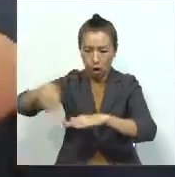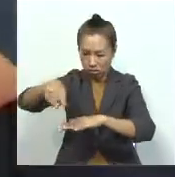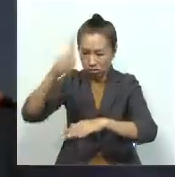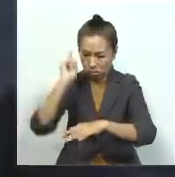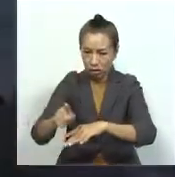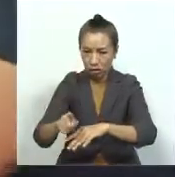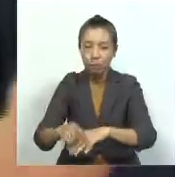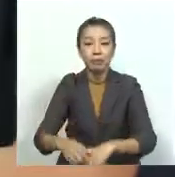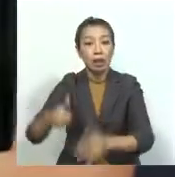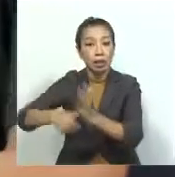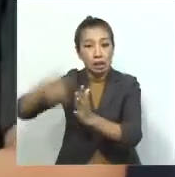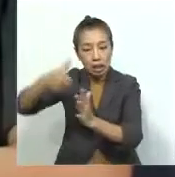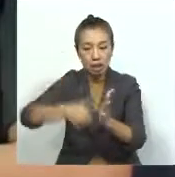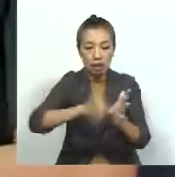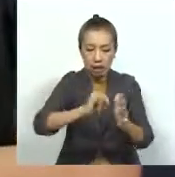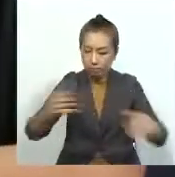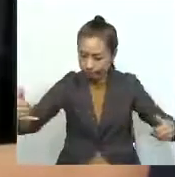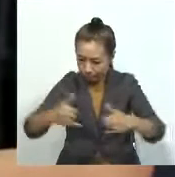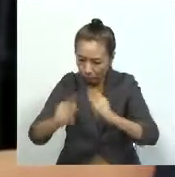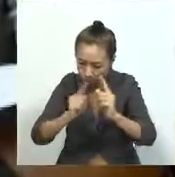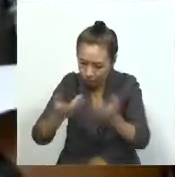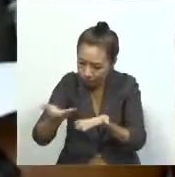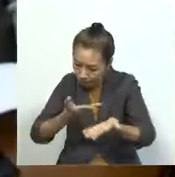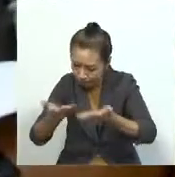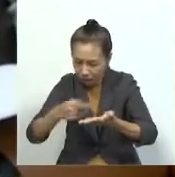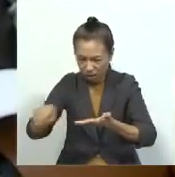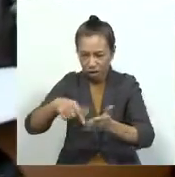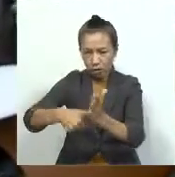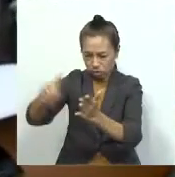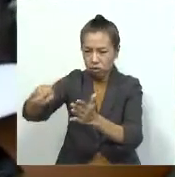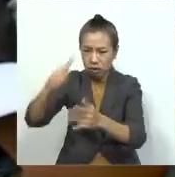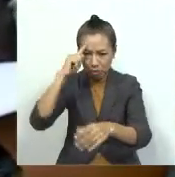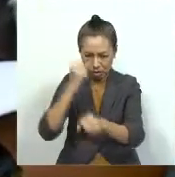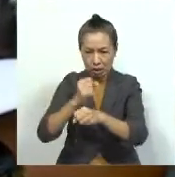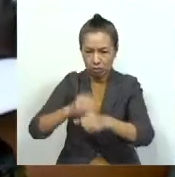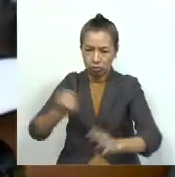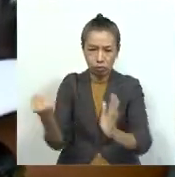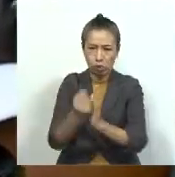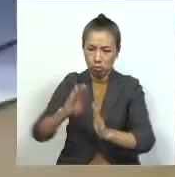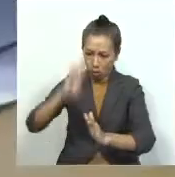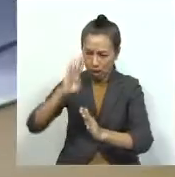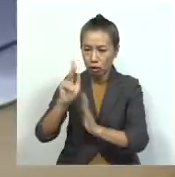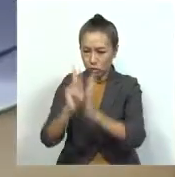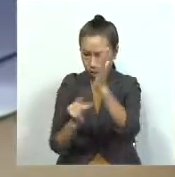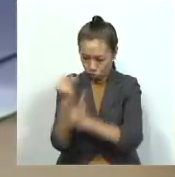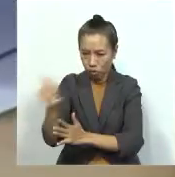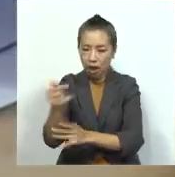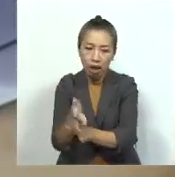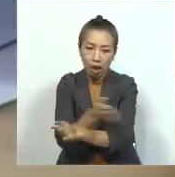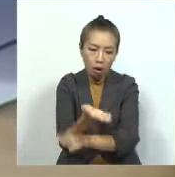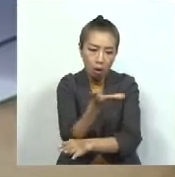การไกล่เกลี่ยประนอมหนี้พร้อมกับเชิญชวนเจ้าหนี้นอกระบบให้หันมาทำธุรกิจสินเชื่ออย่างถูกต้องด้วยการขอใบอนุญาตประก